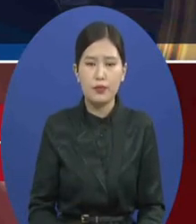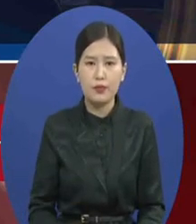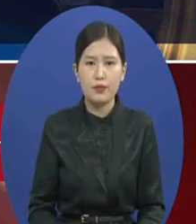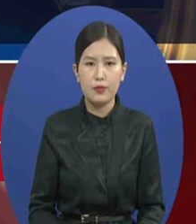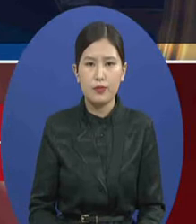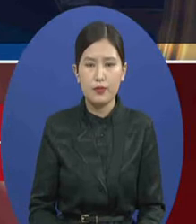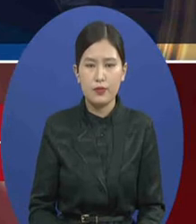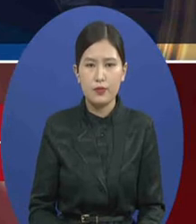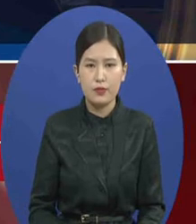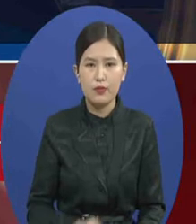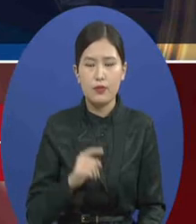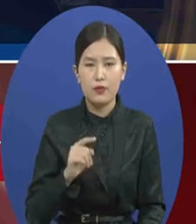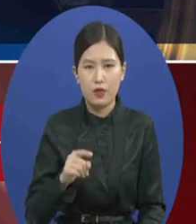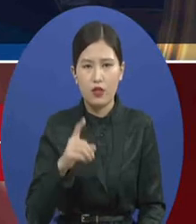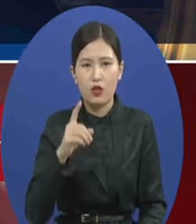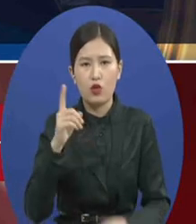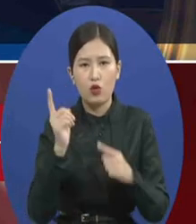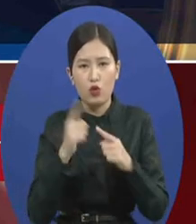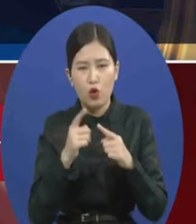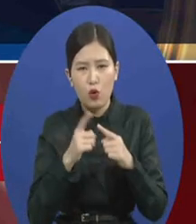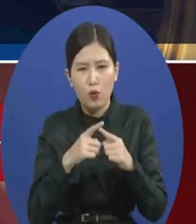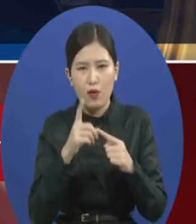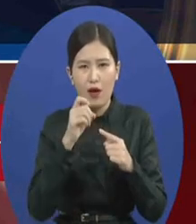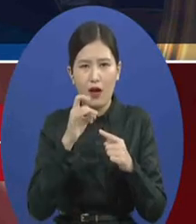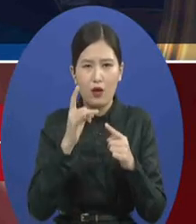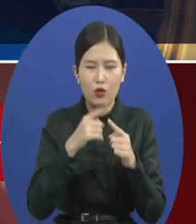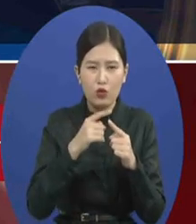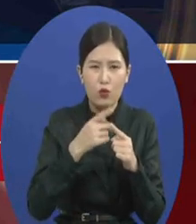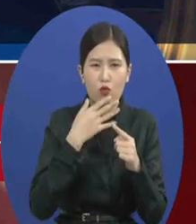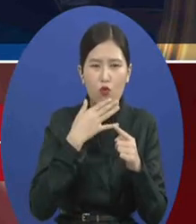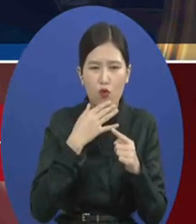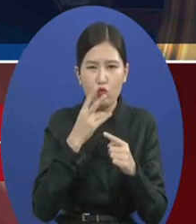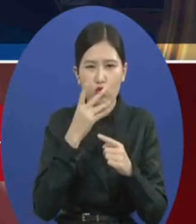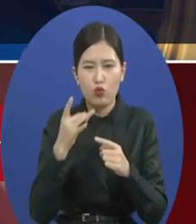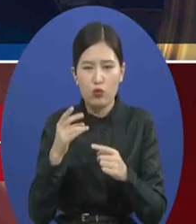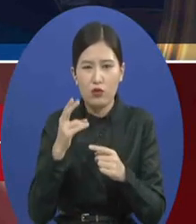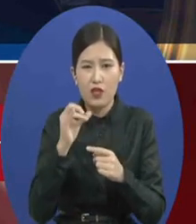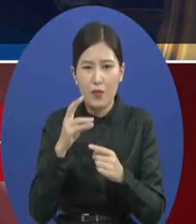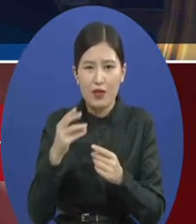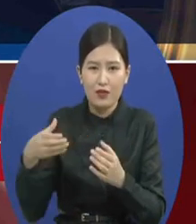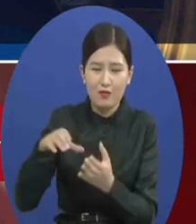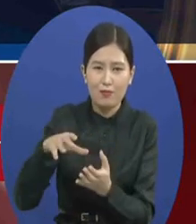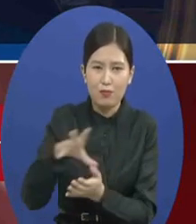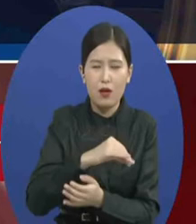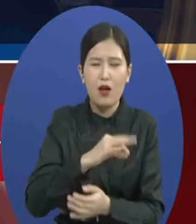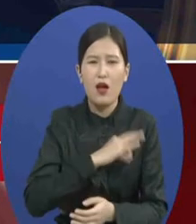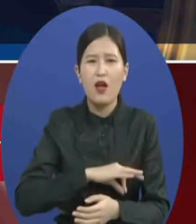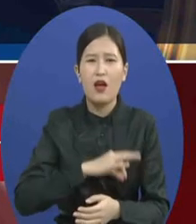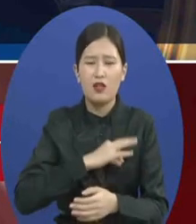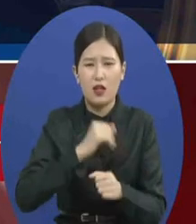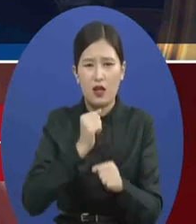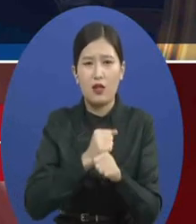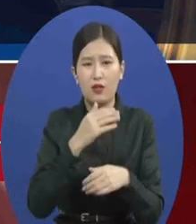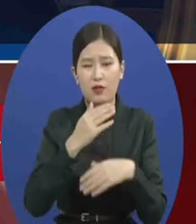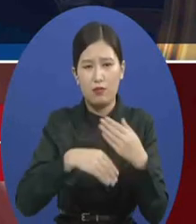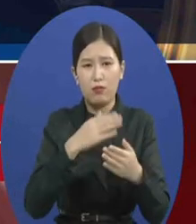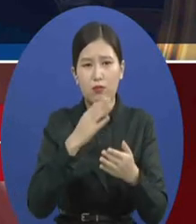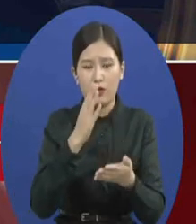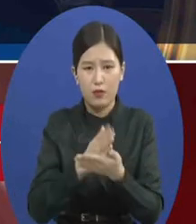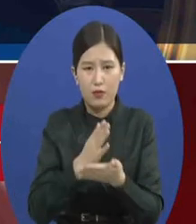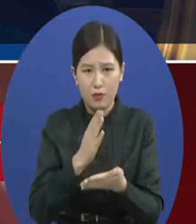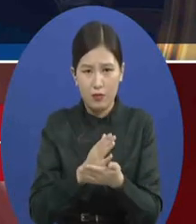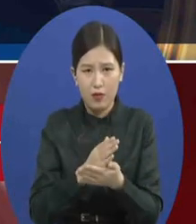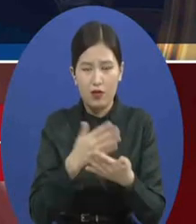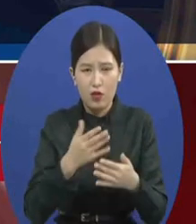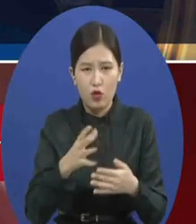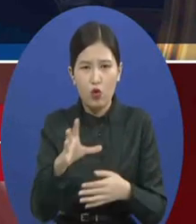Онгоц металл болон хард хүмүүдтэй зэмтэй үйлдвэрлэлд ашигтай ажиллаж байгаа. Тийм учраас ашигтай өөрсдөө аваад явчих хэмжээний ийм